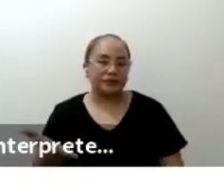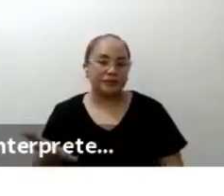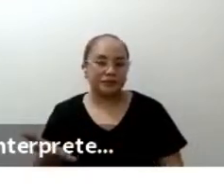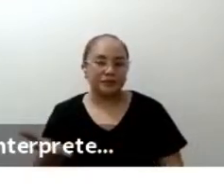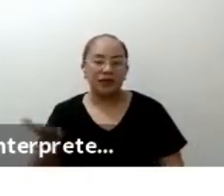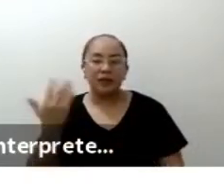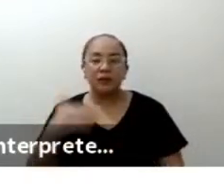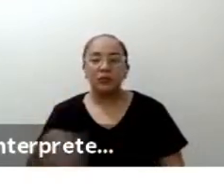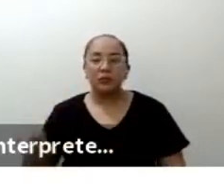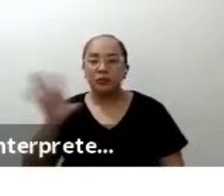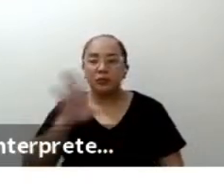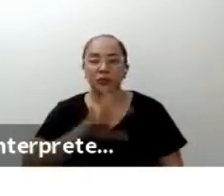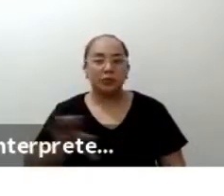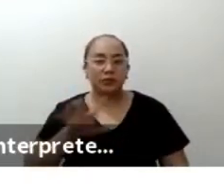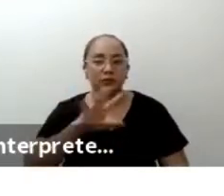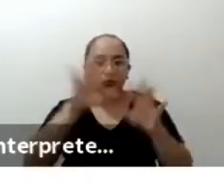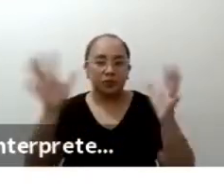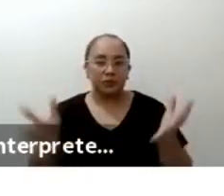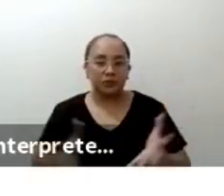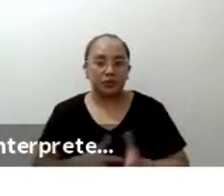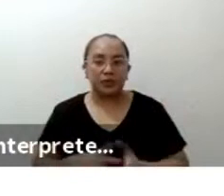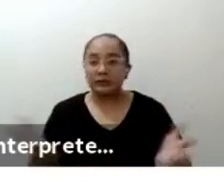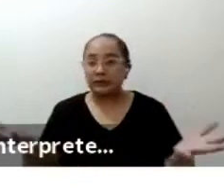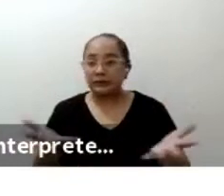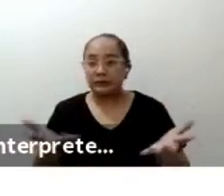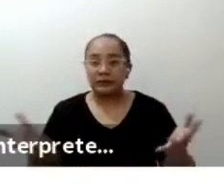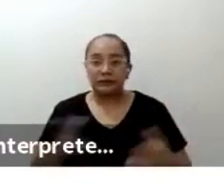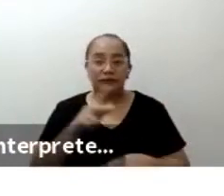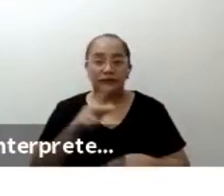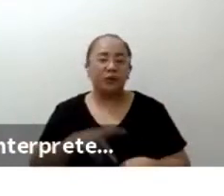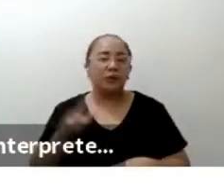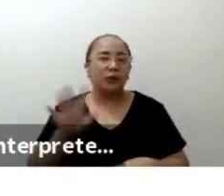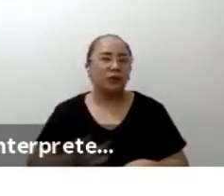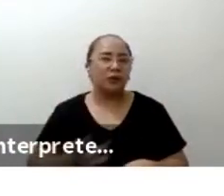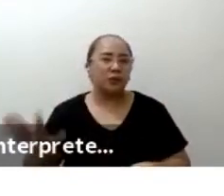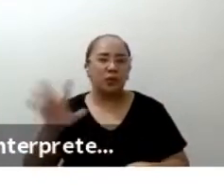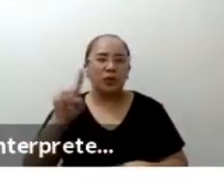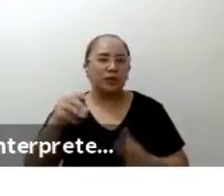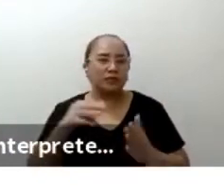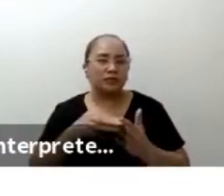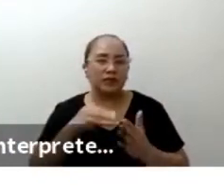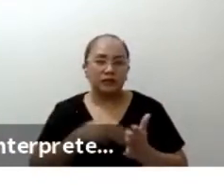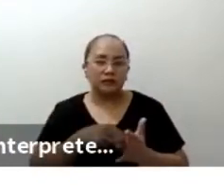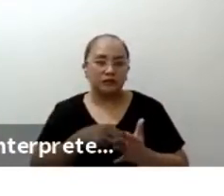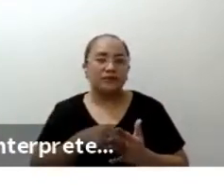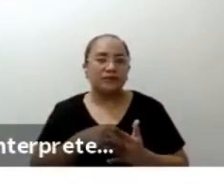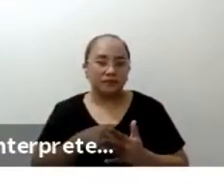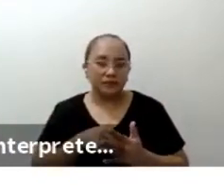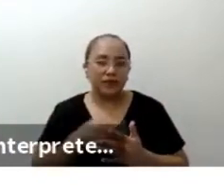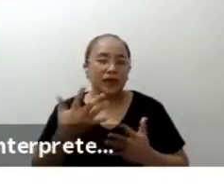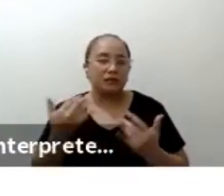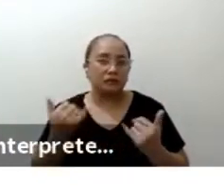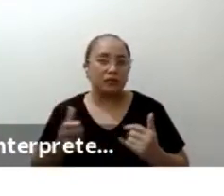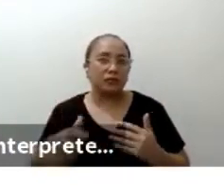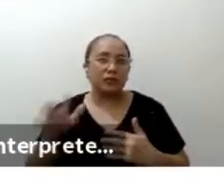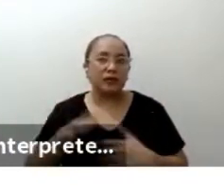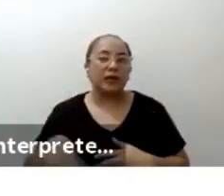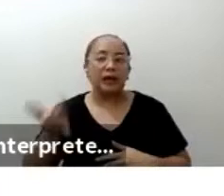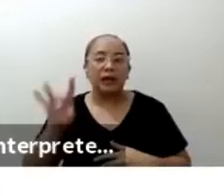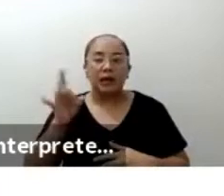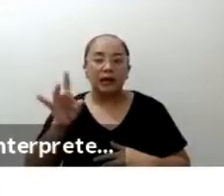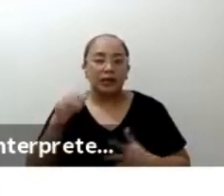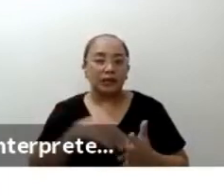sa buong mundo. At dito sa ating bansa, mahigit 1 million cases at mahigit